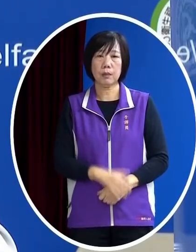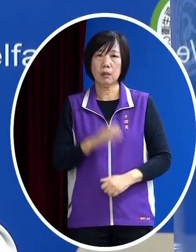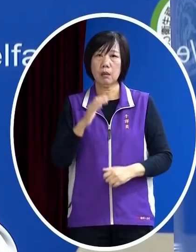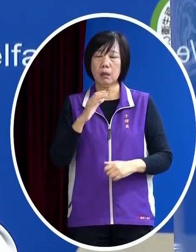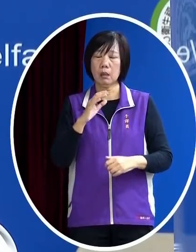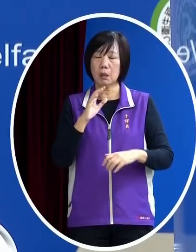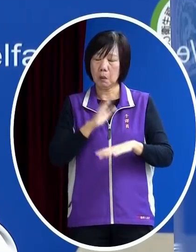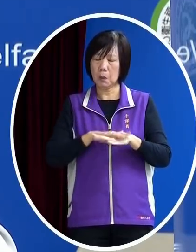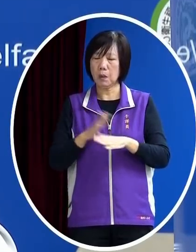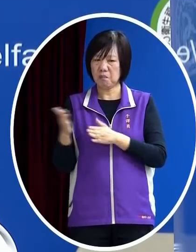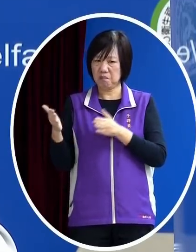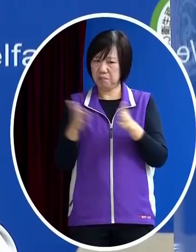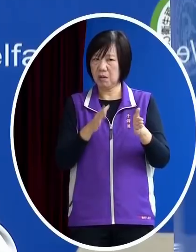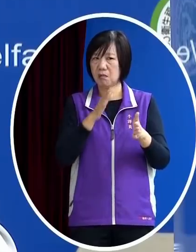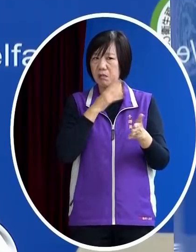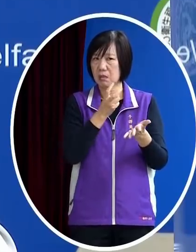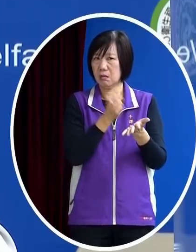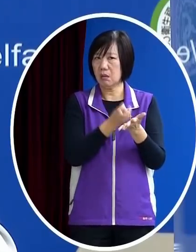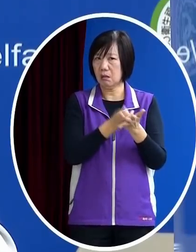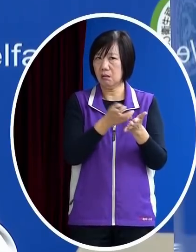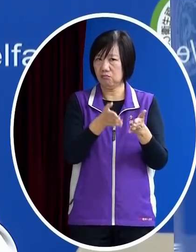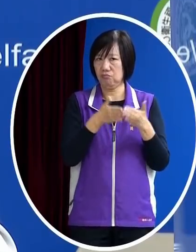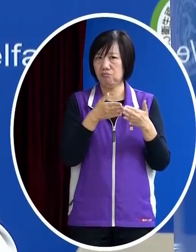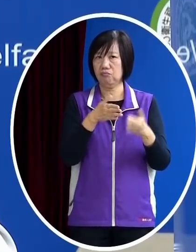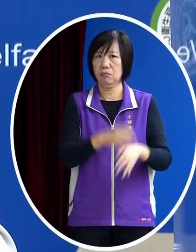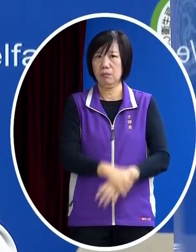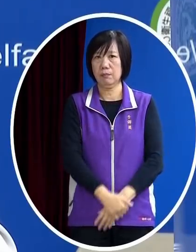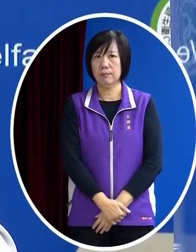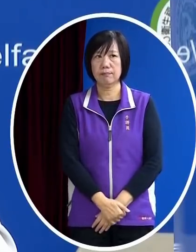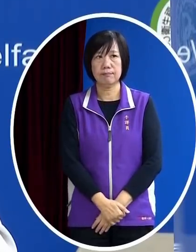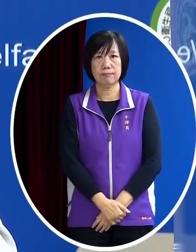朝着比较，一定是朝着比较严的方向来走。